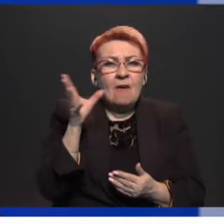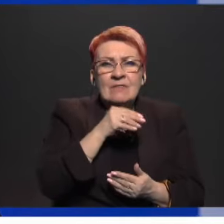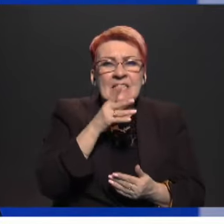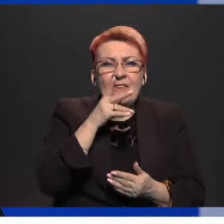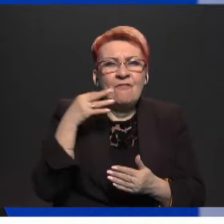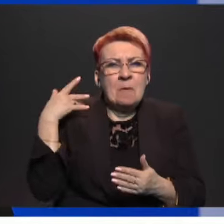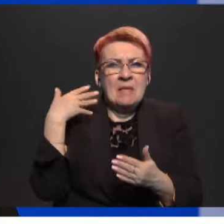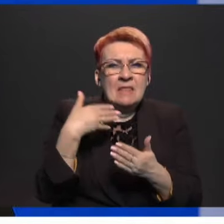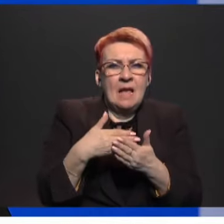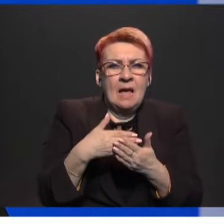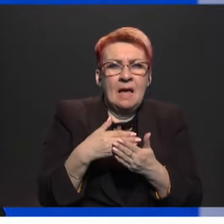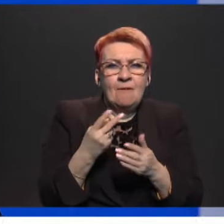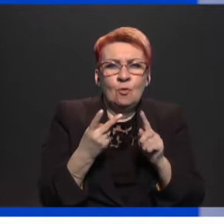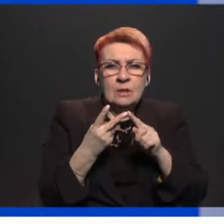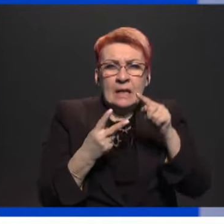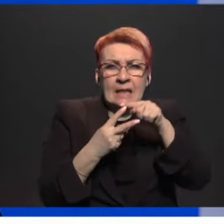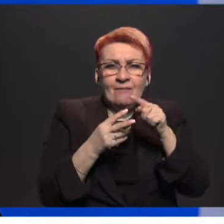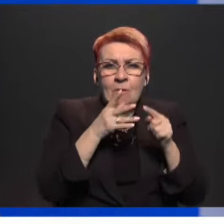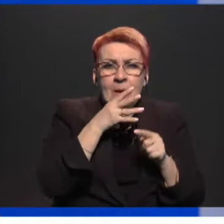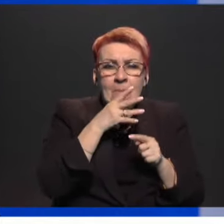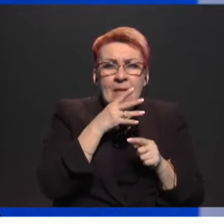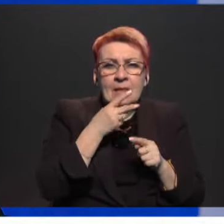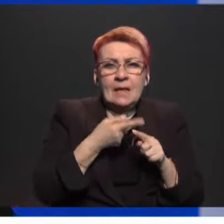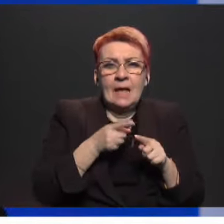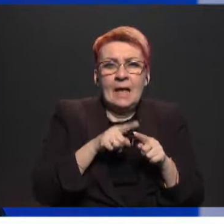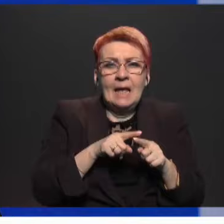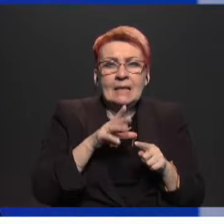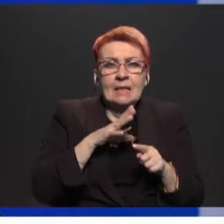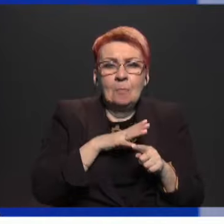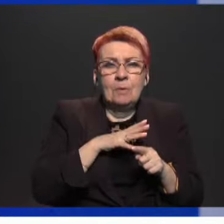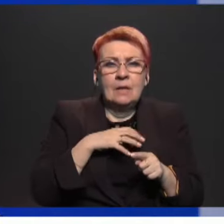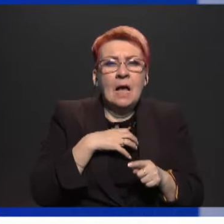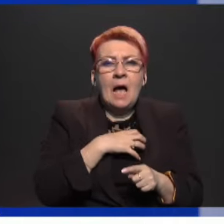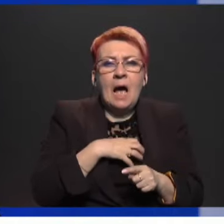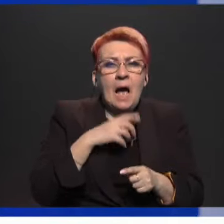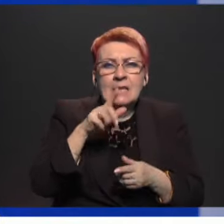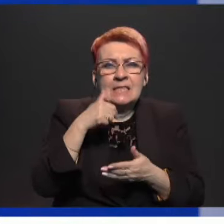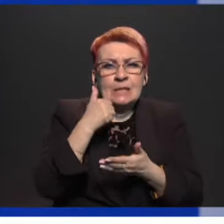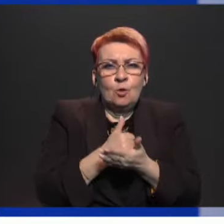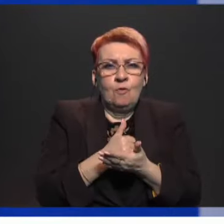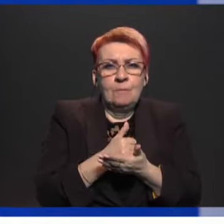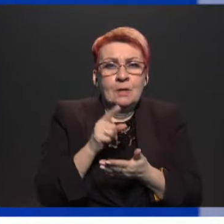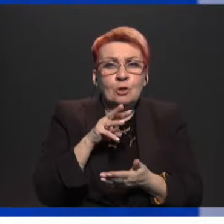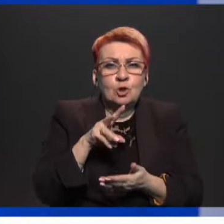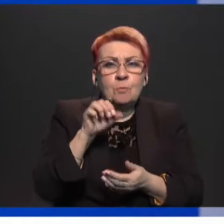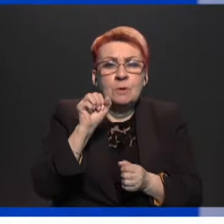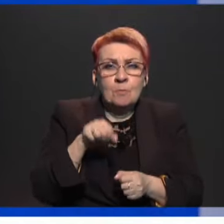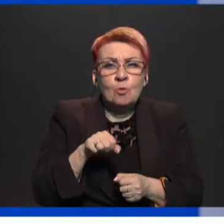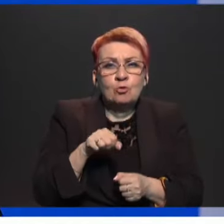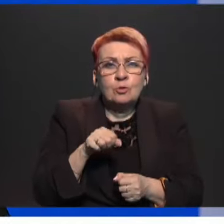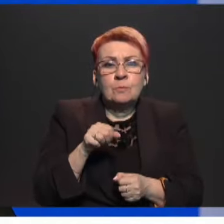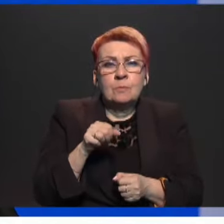два момента, они были, на мой взгляд, неотъемлемыми вот основами того, что мы можем назвать понятием